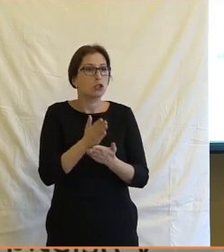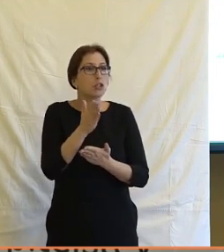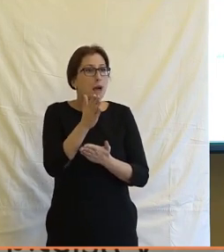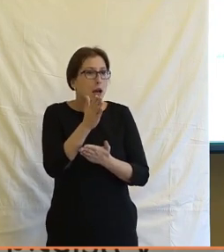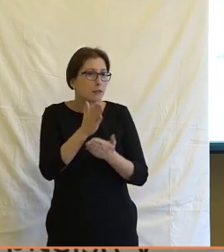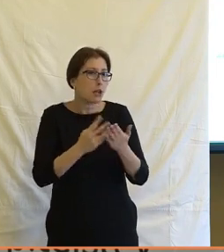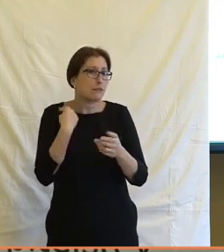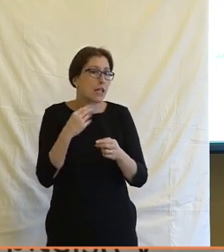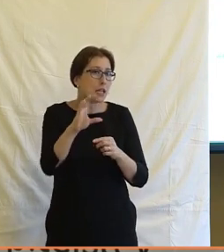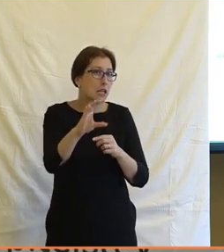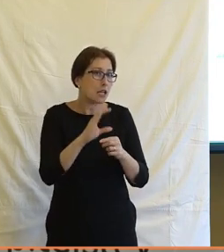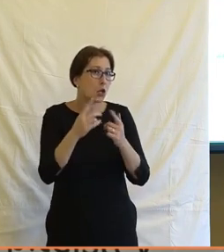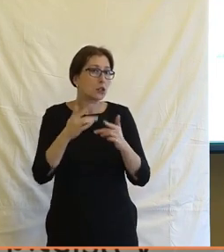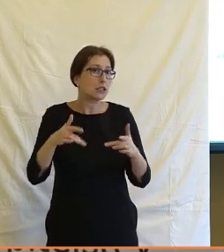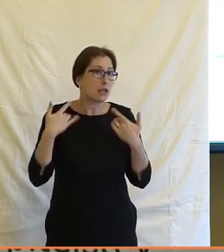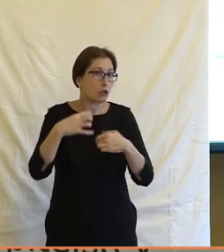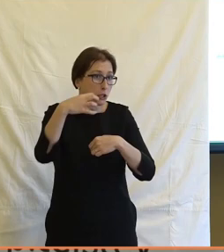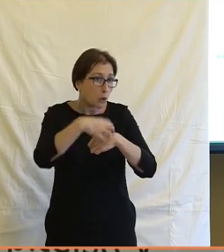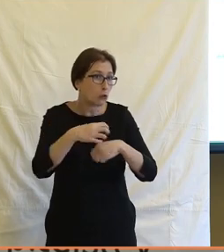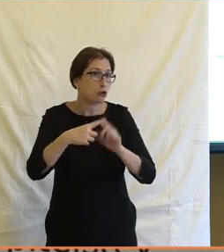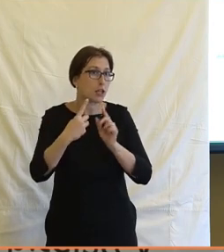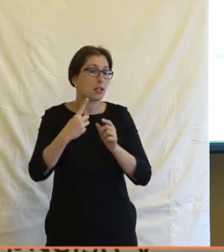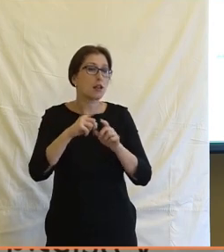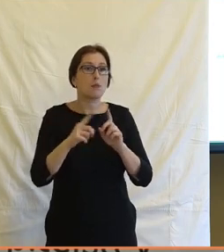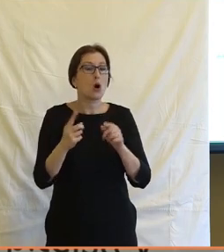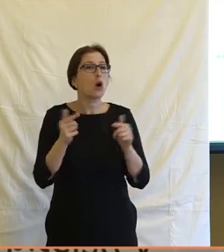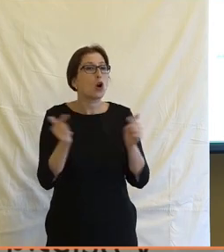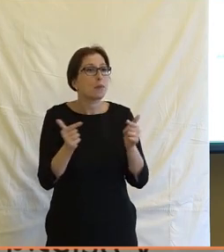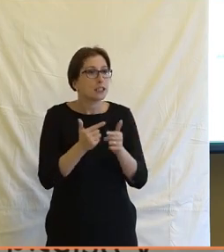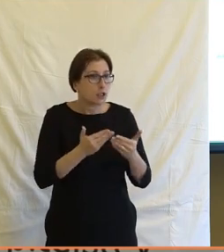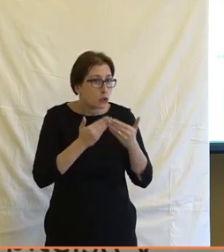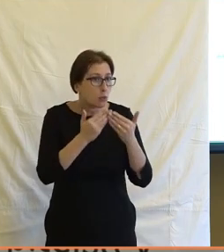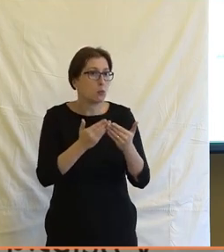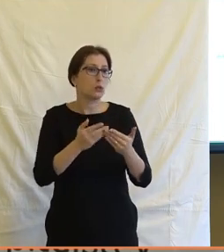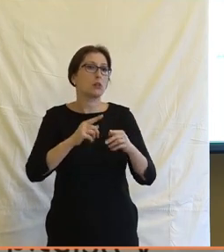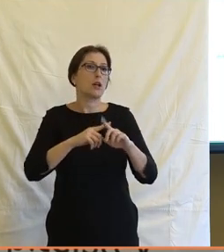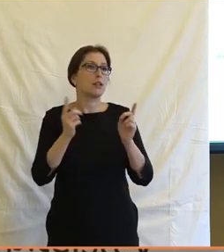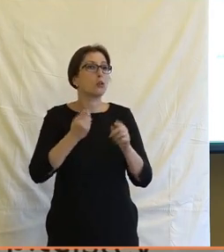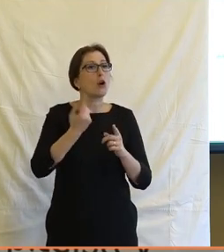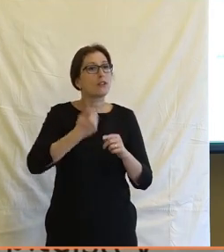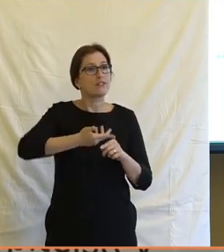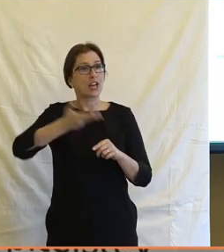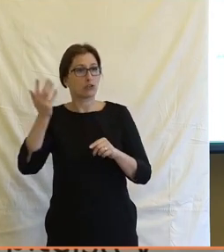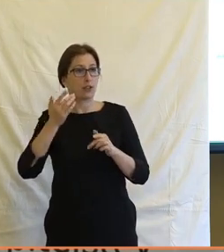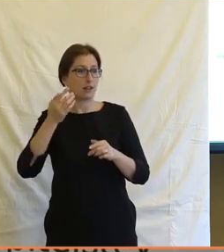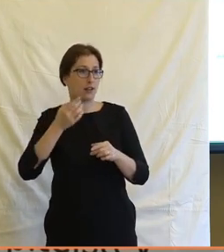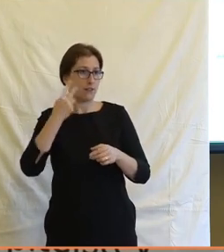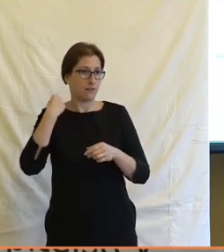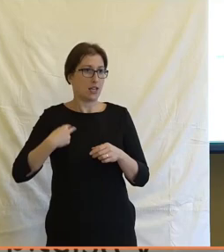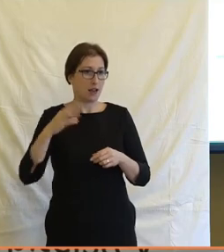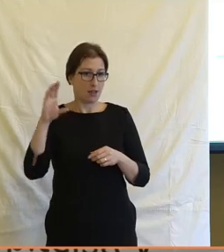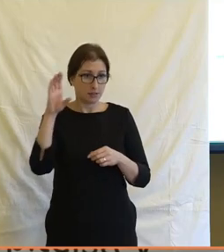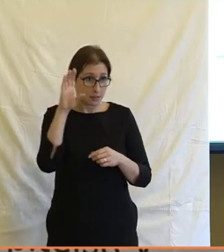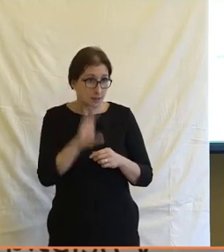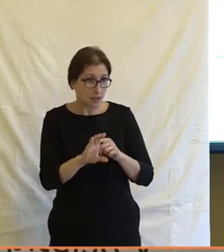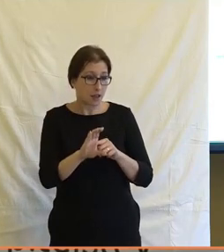částky, řeknu, z třeba zdravotního pojištění, nebo se může jednat o kompenzační pomůcky. To znamená, už je to zahrnuto v nějakém tom systému, kde